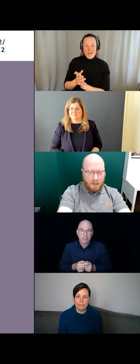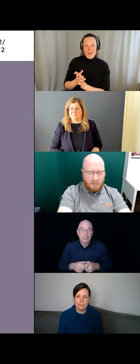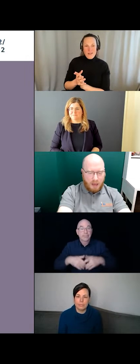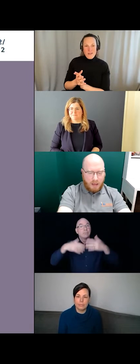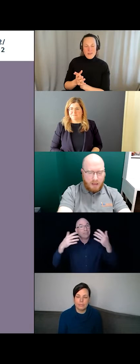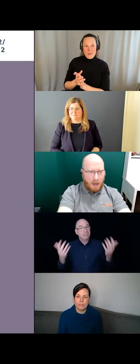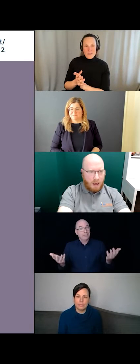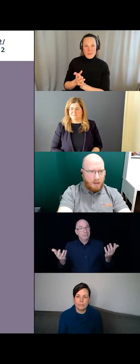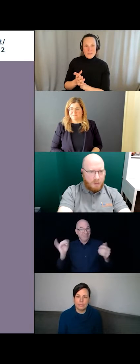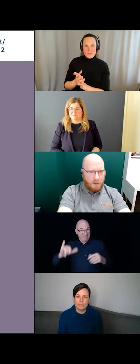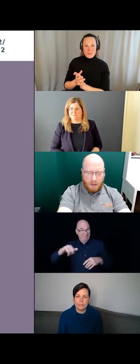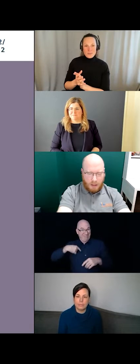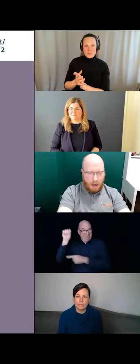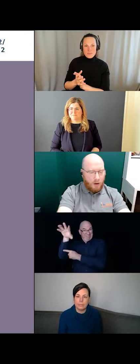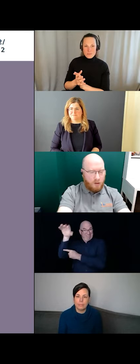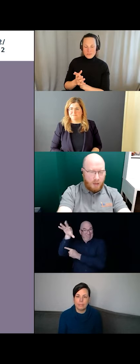droits de la communauté.